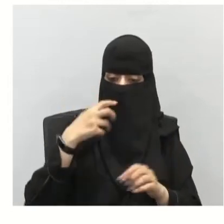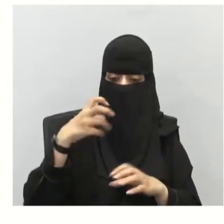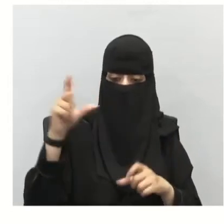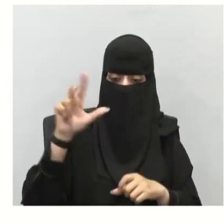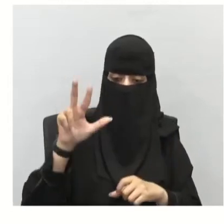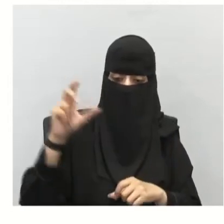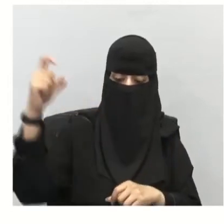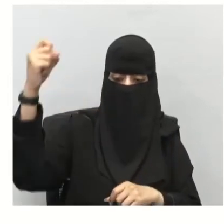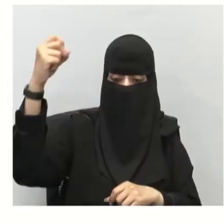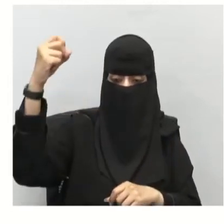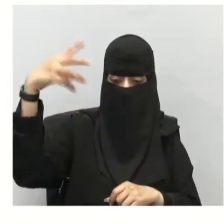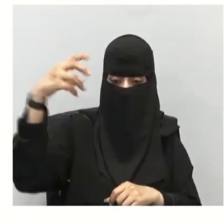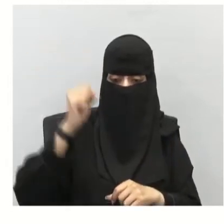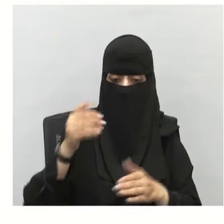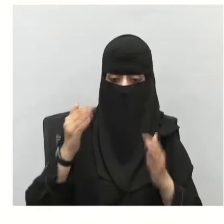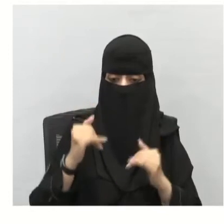شمسية. مدرسة،